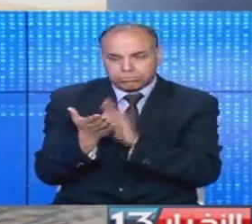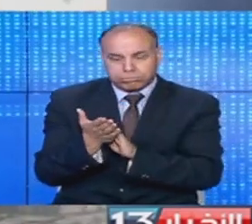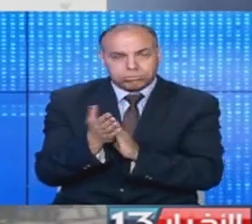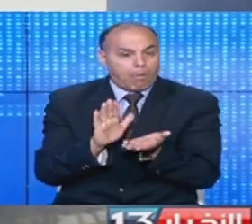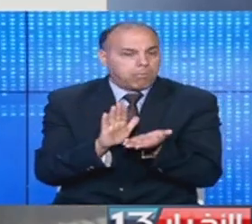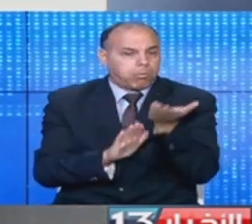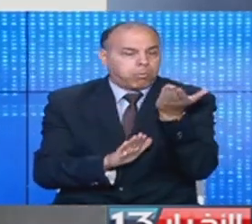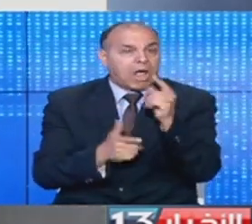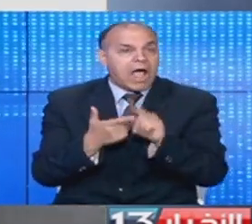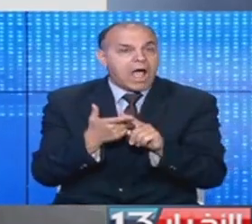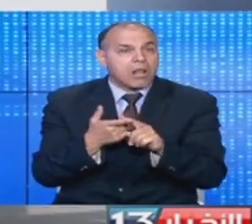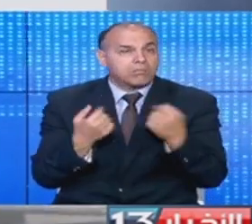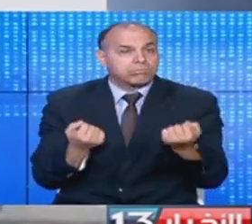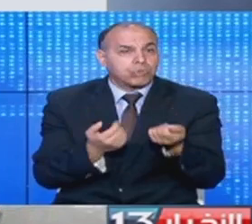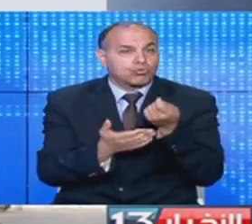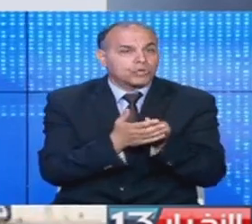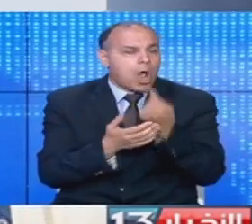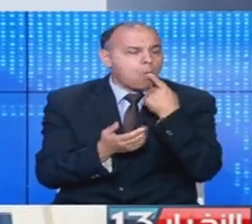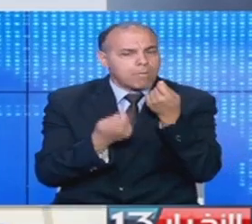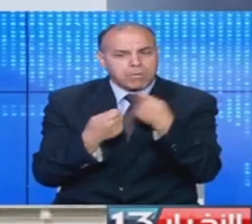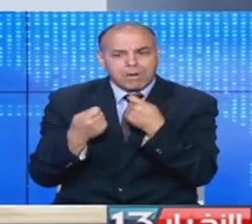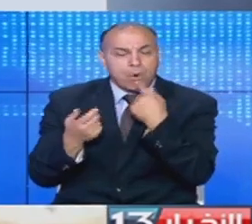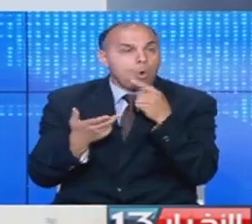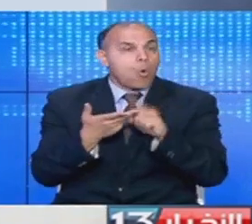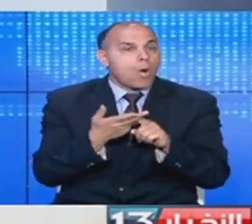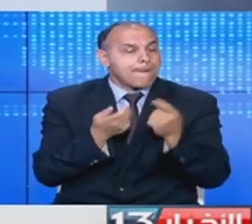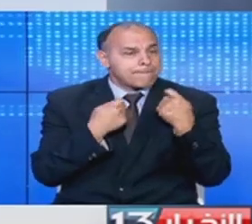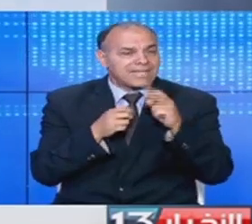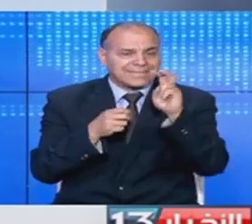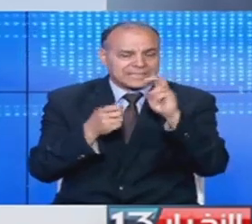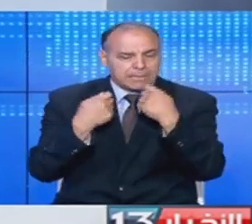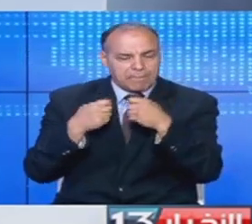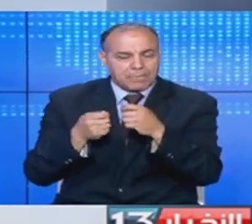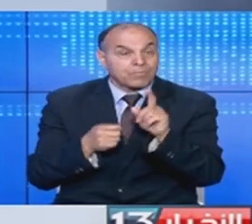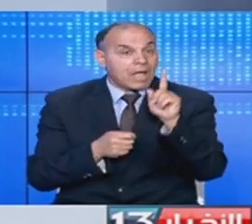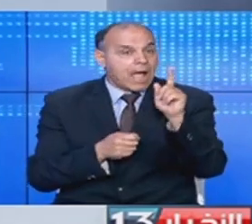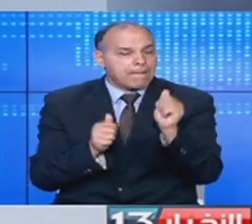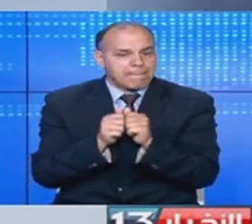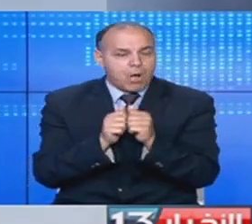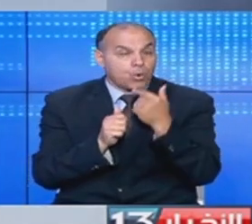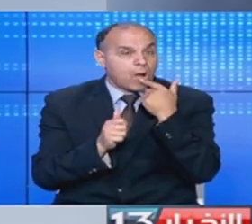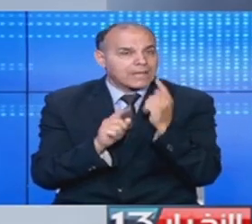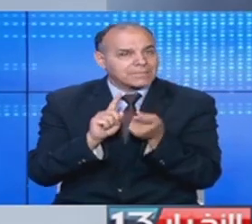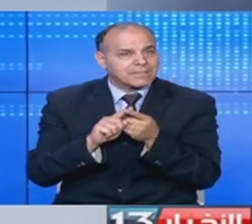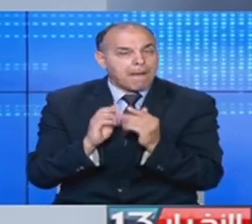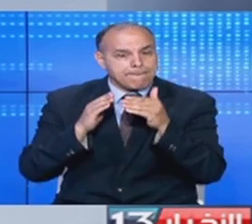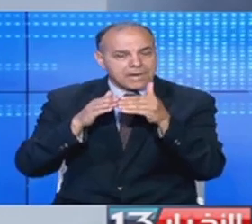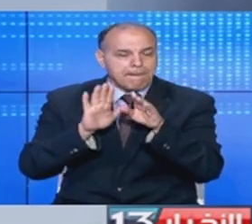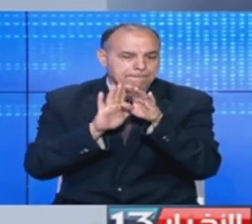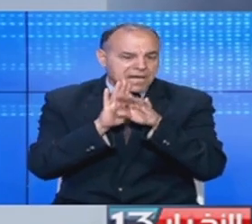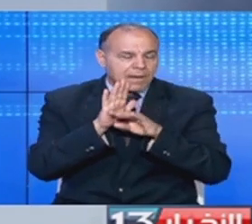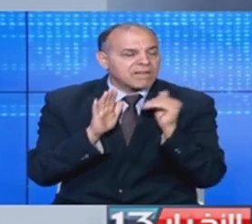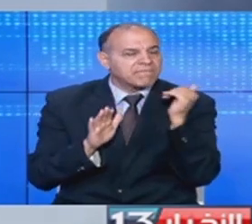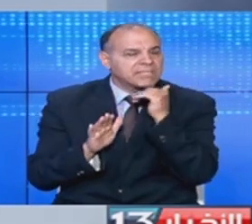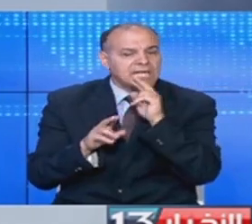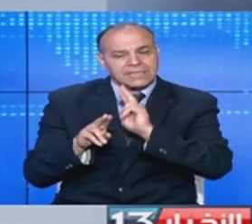ارتفاعا ملحوظا في حركة توريد الحبوب وحركة تصدير زيت الزيتون. مع ذلك سيخص الميناء ببرنامج